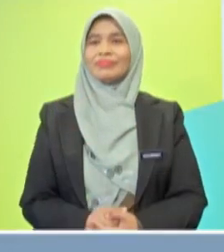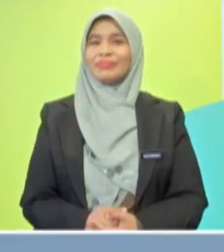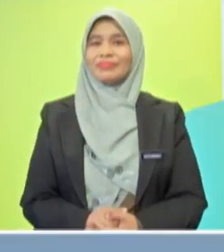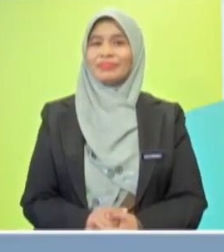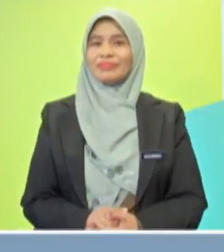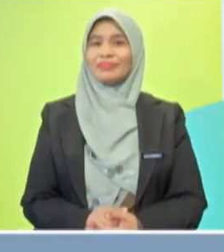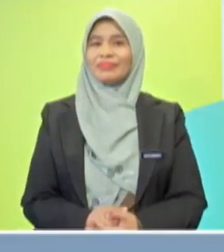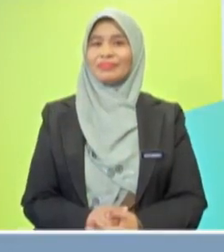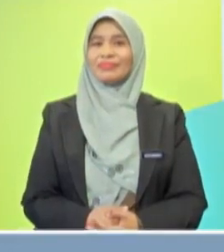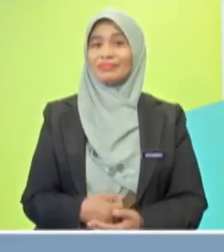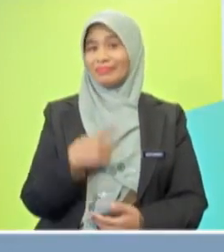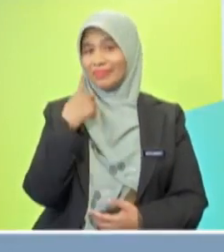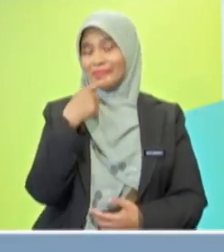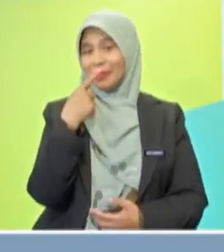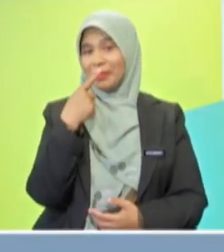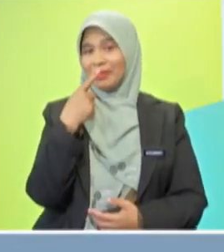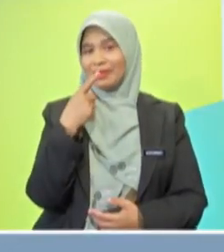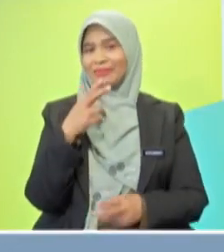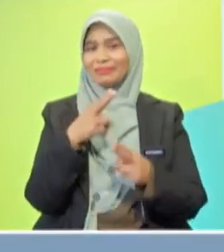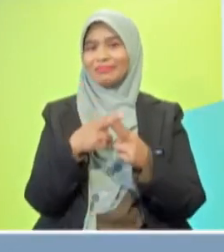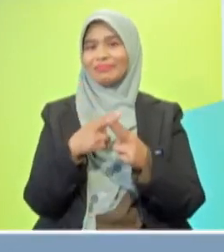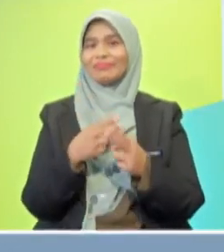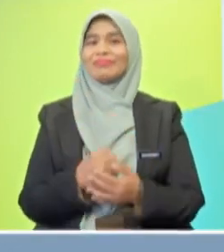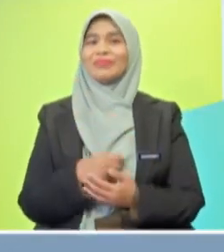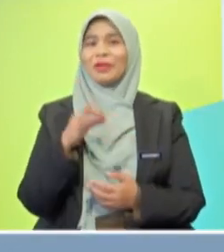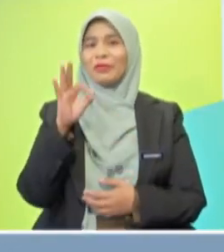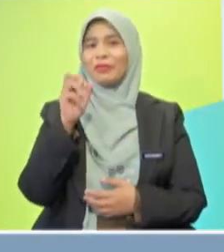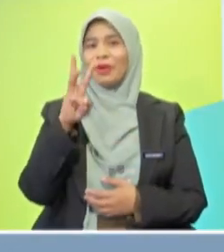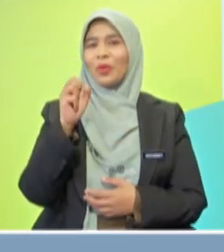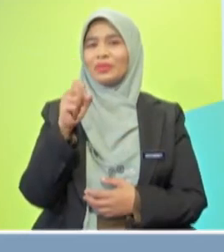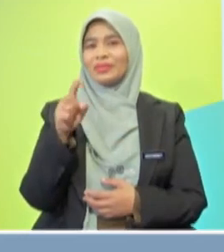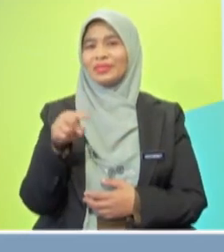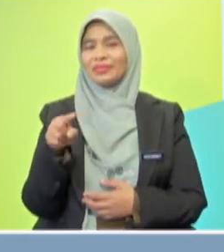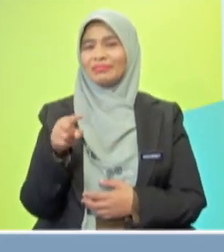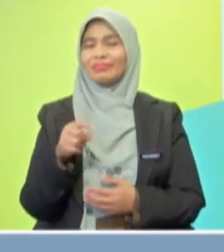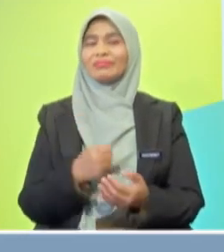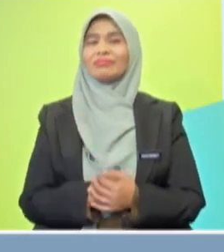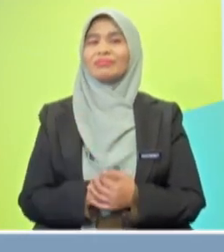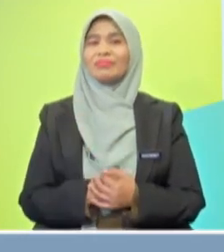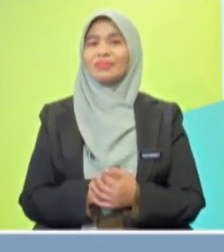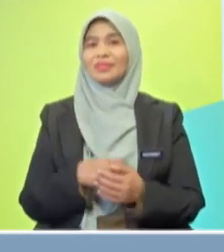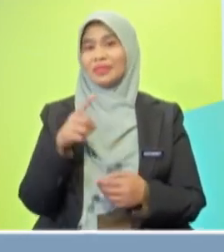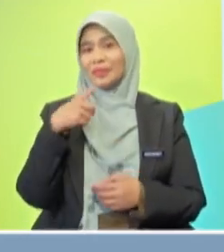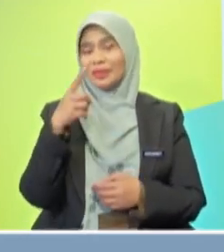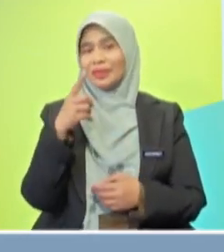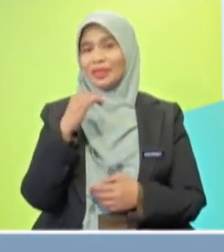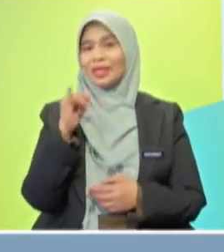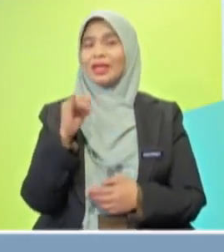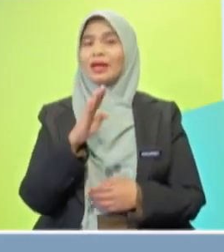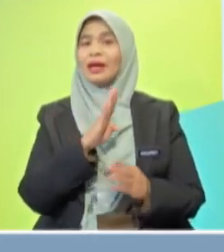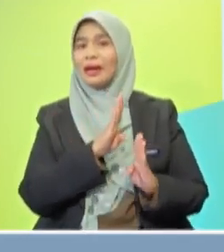Baik, Ustazah. Siapa tu? Ahmad Fawaz. Okey. Sila, Ahmad Fawaz. Soalan seterusnya berikut merupakan